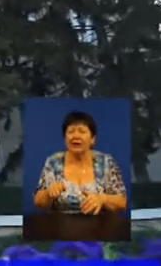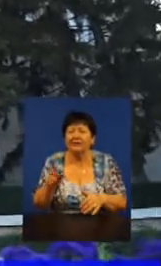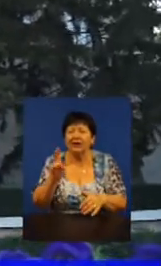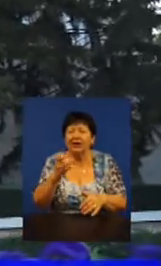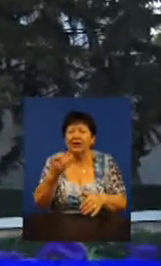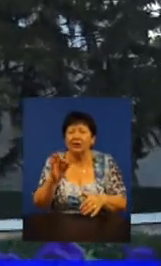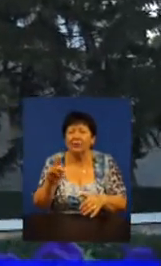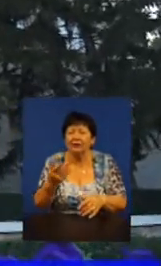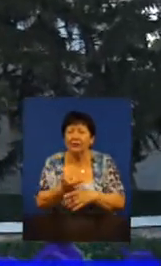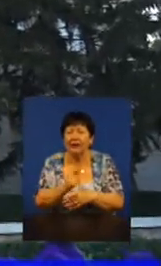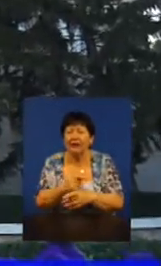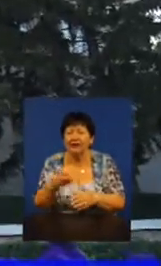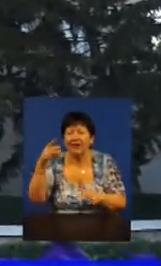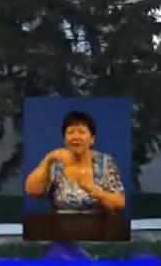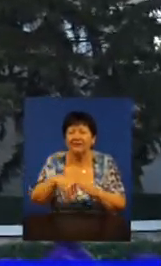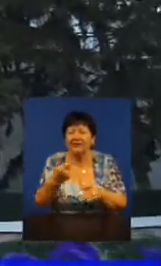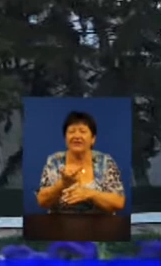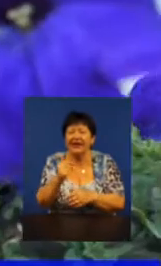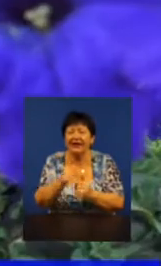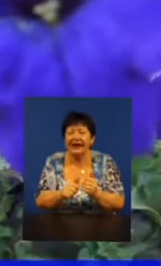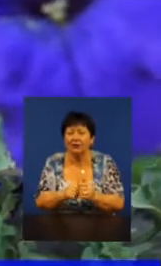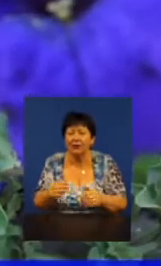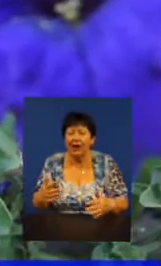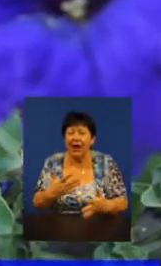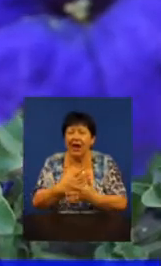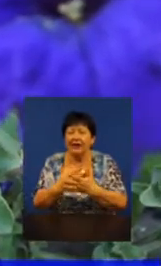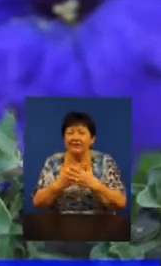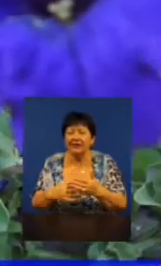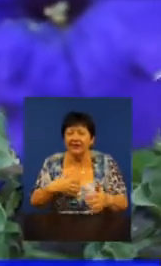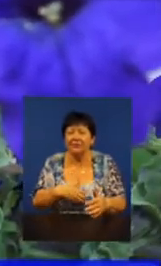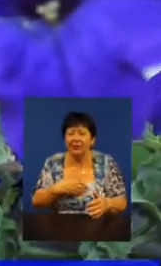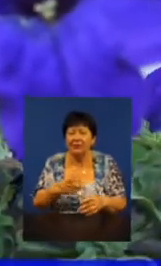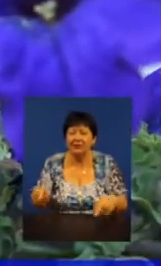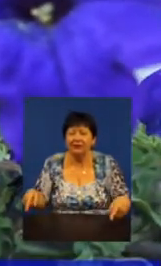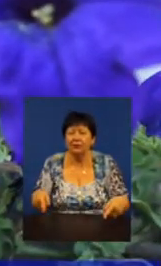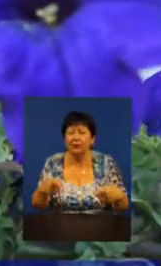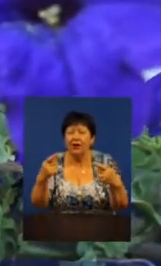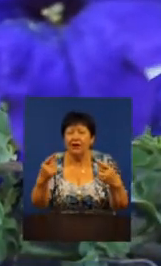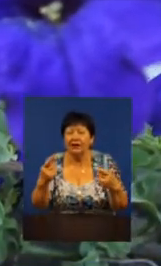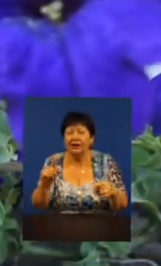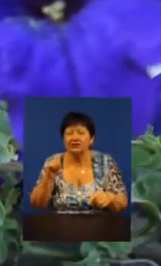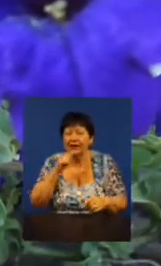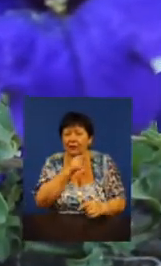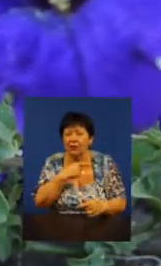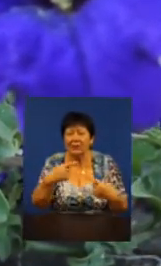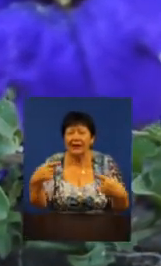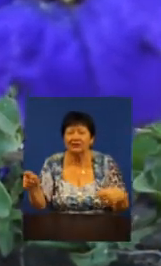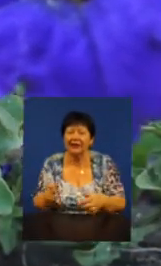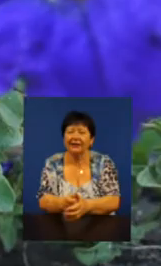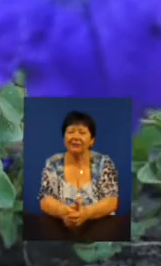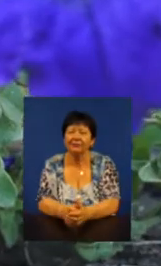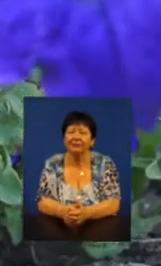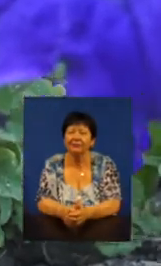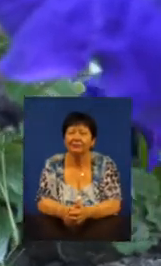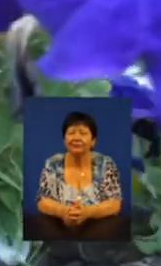promovarea afacerilor și investițiilor în cadrul inițiativei Primării pentru creșterea economică și altele.